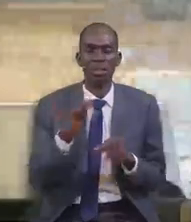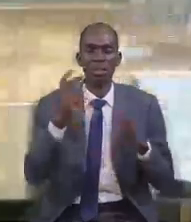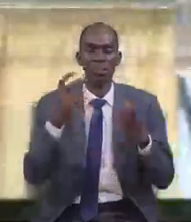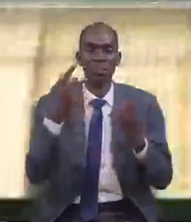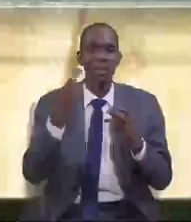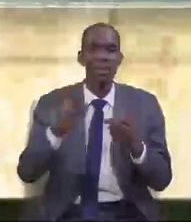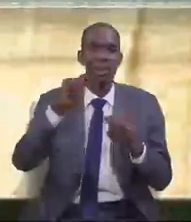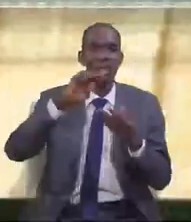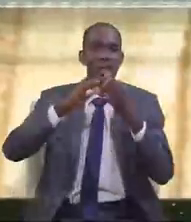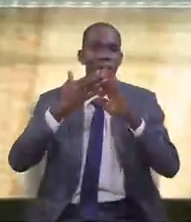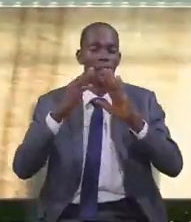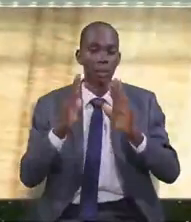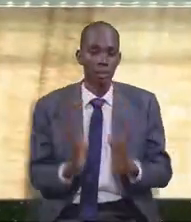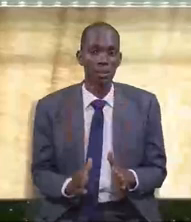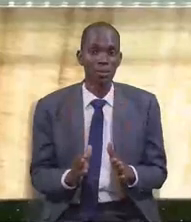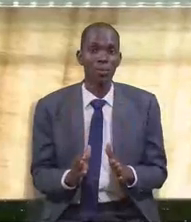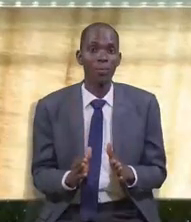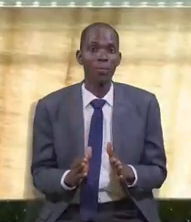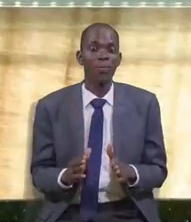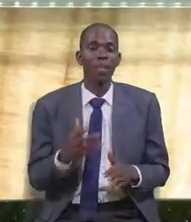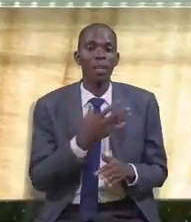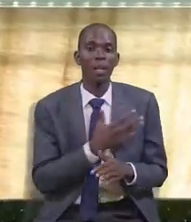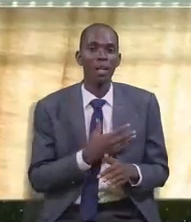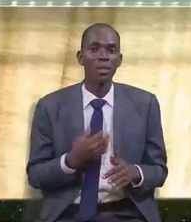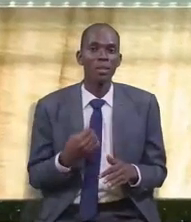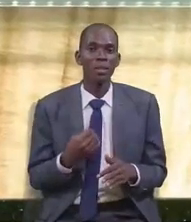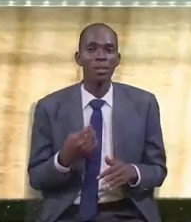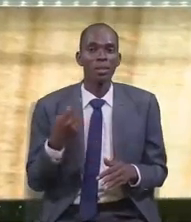dans l'Ancien Testament. Nous allons aussi voir les